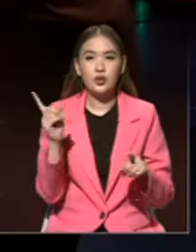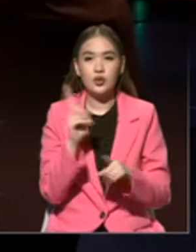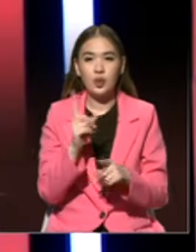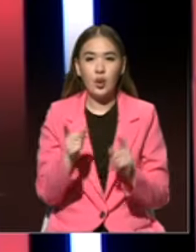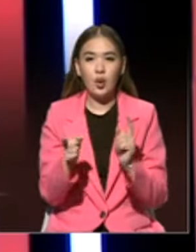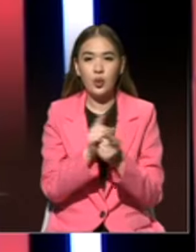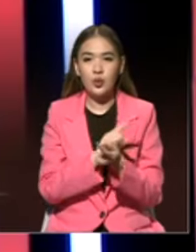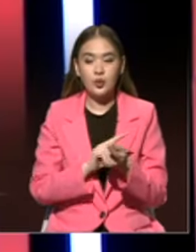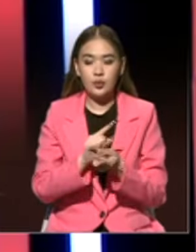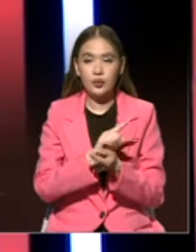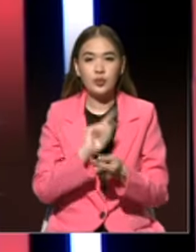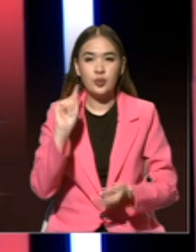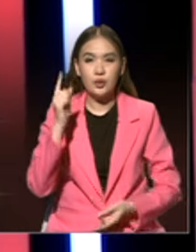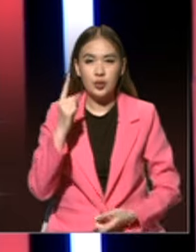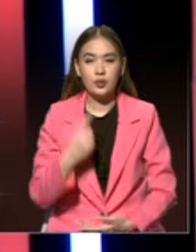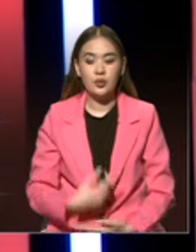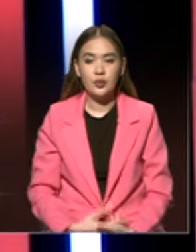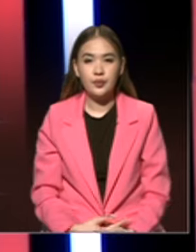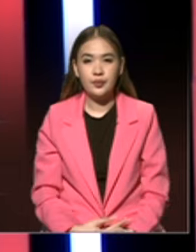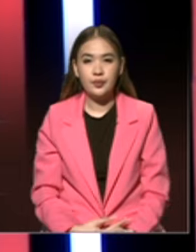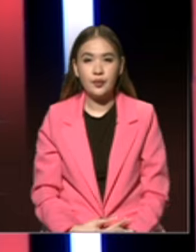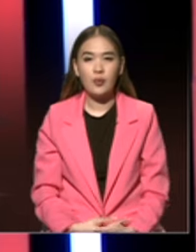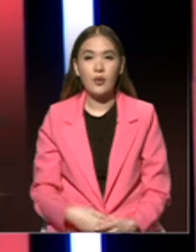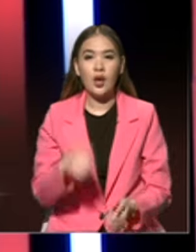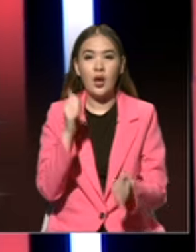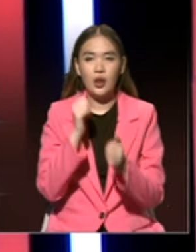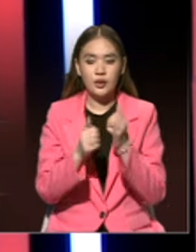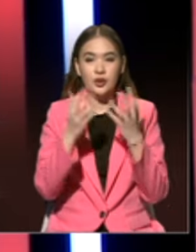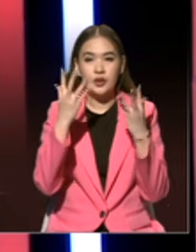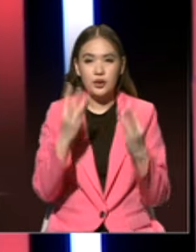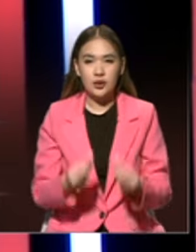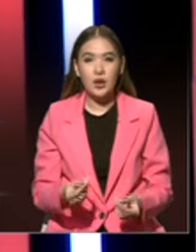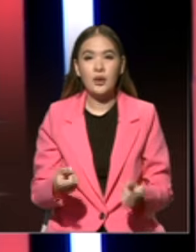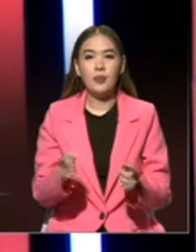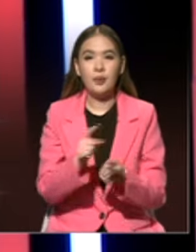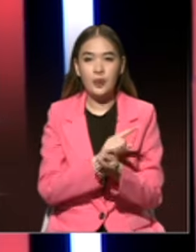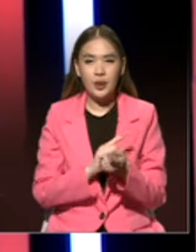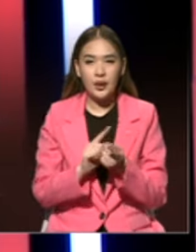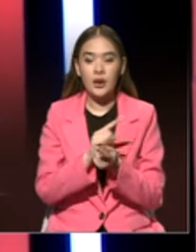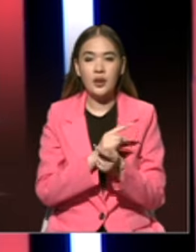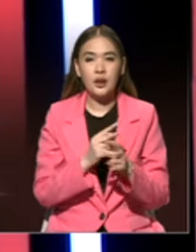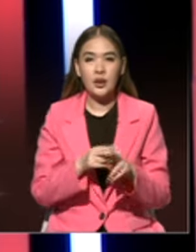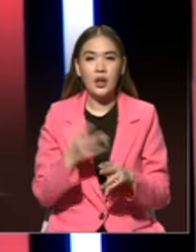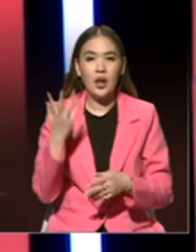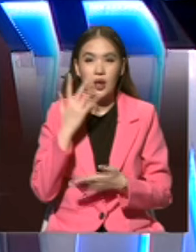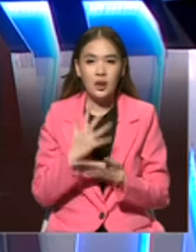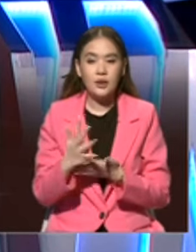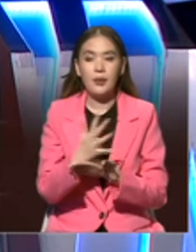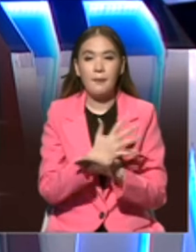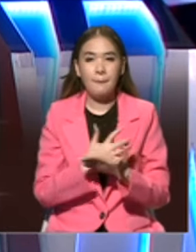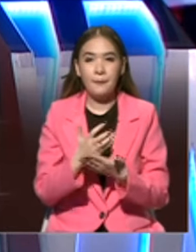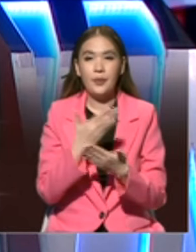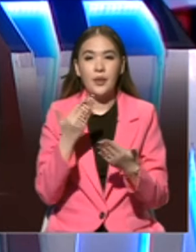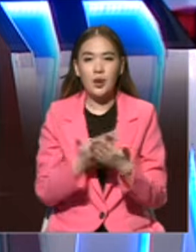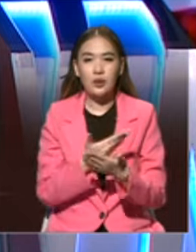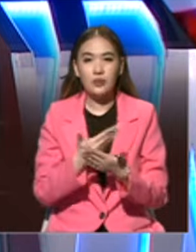өзгеріс бар деген ғой? Иә, мәліметтер күн сайын өзгеріп жатыр. Күн сайын біз ақпарат жинап отырмыз.